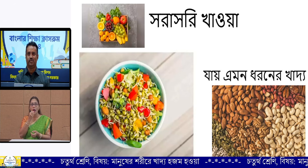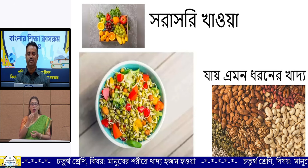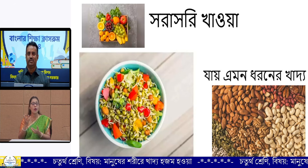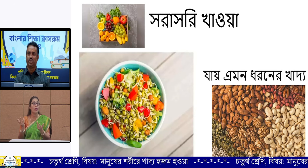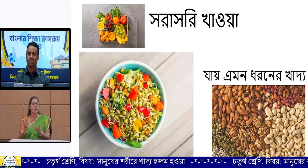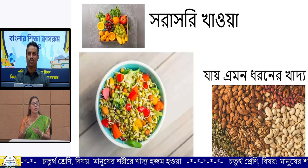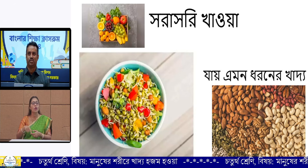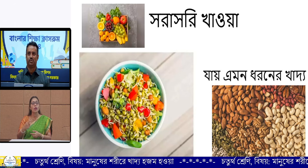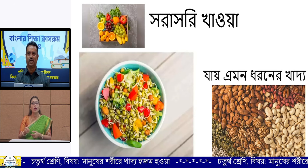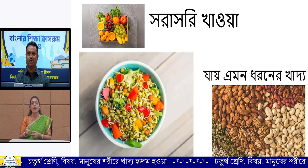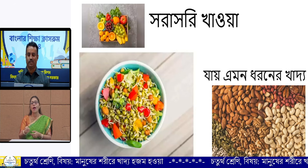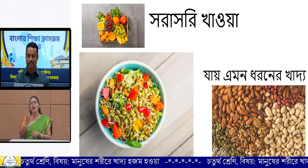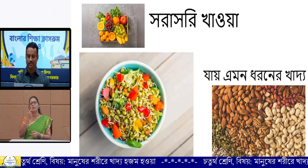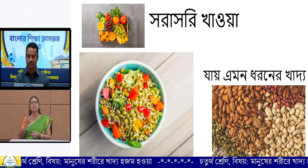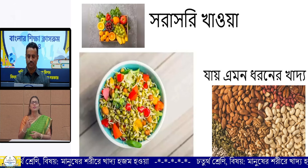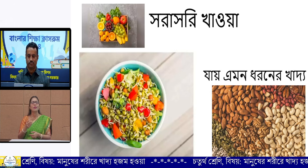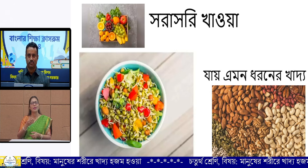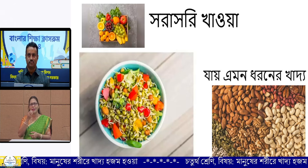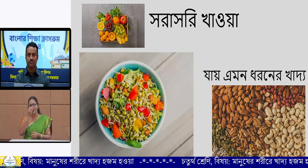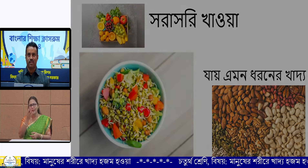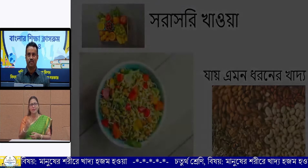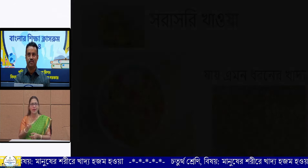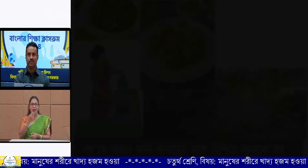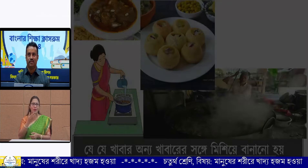খাদ্য যা সরাসরি খাওয়া